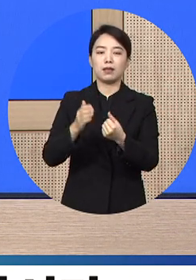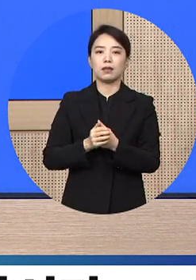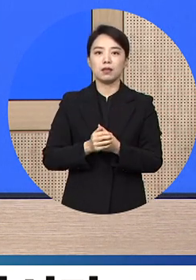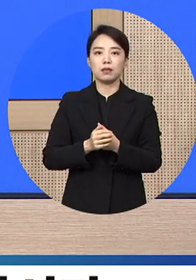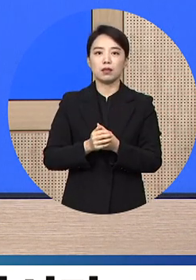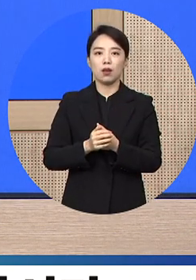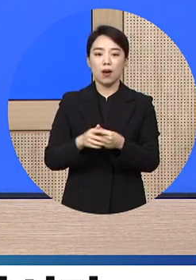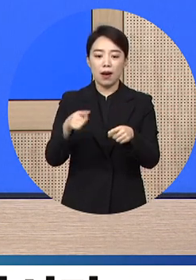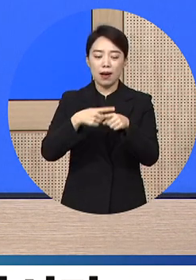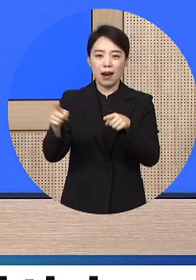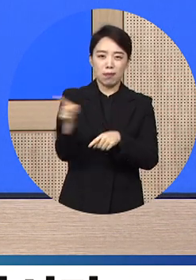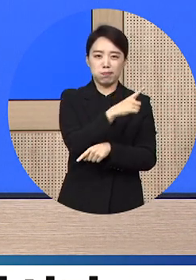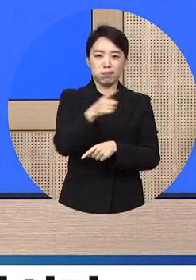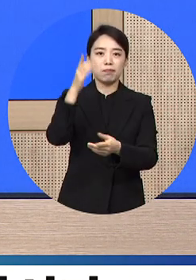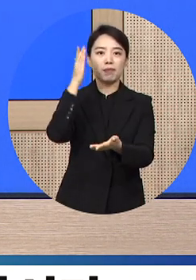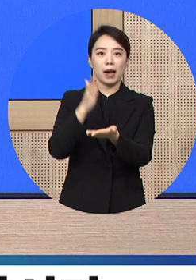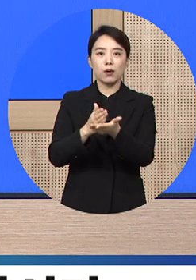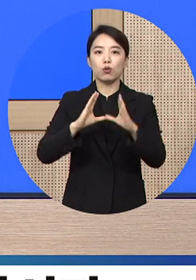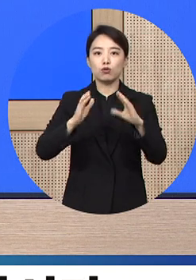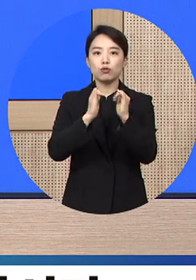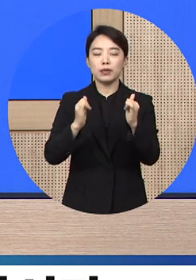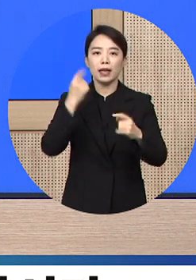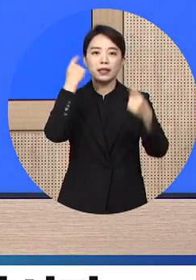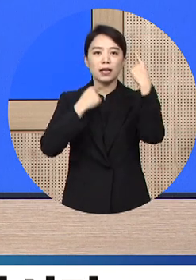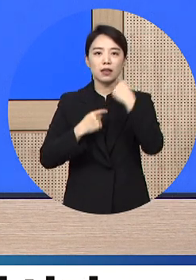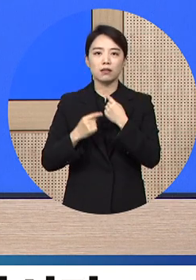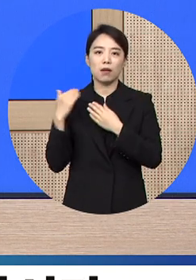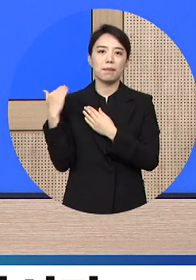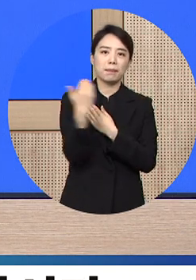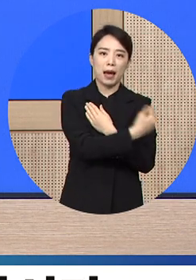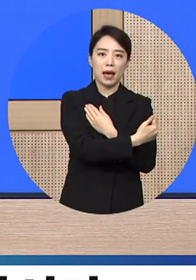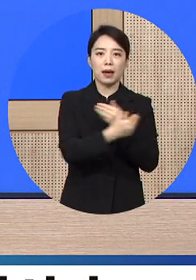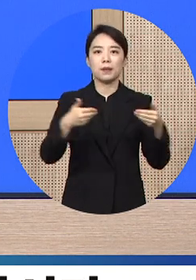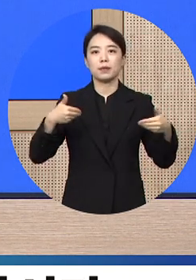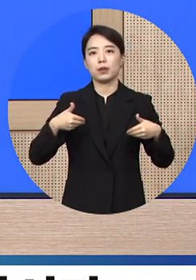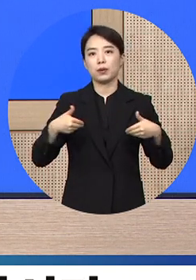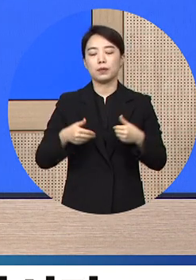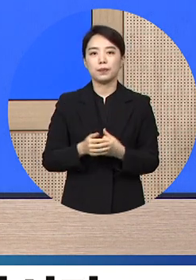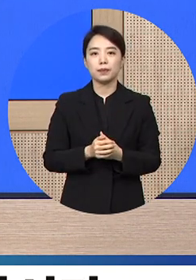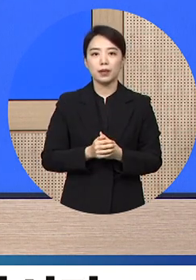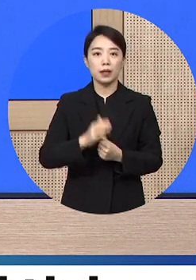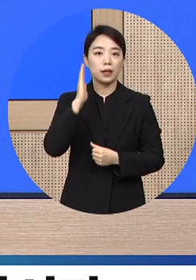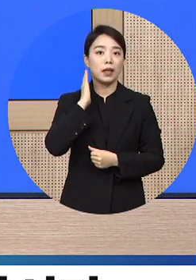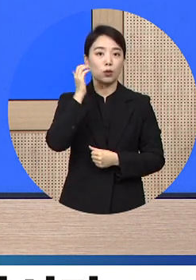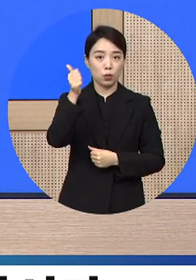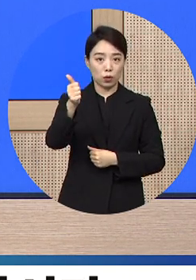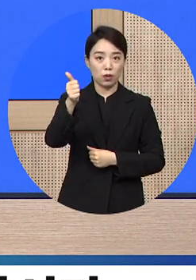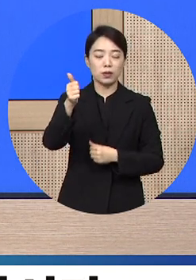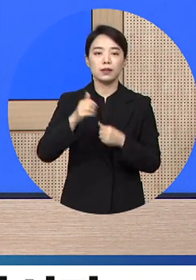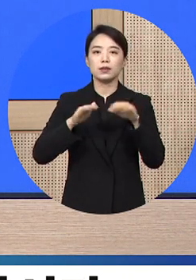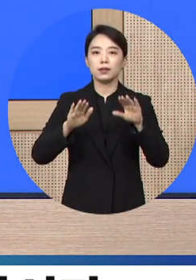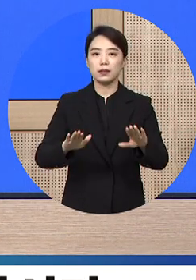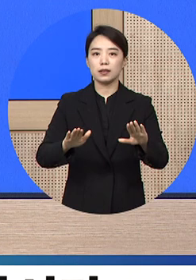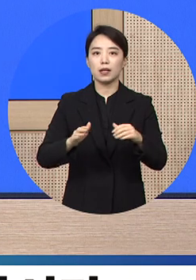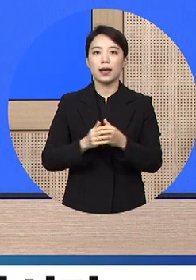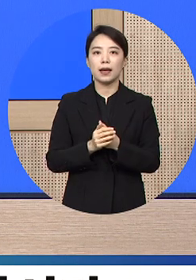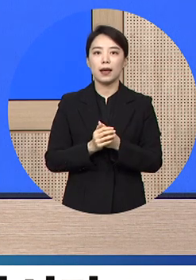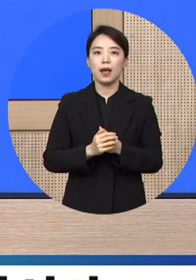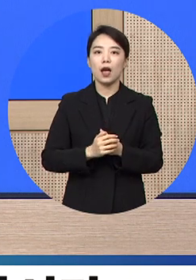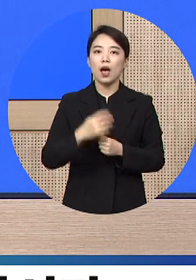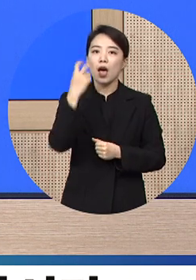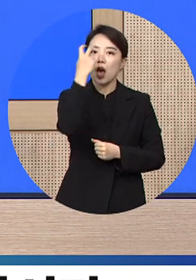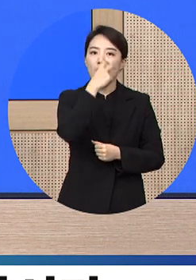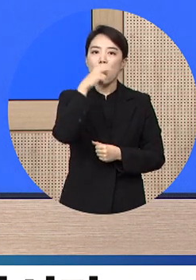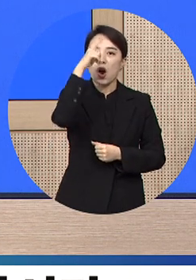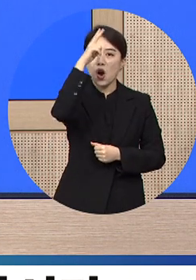휘두르는 칼을 내려놓고 국민의 상처를 보듬어야 합니다. 대통령은 이제 검사의 길이